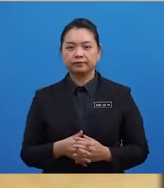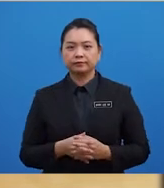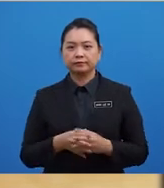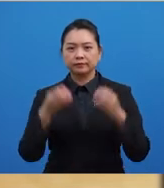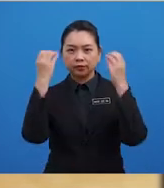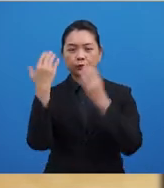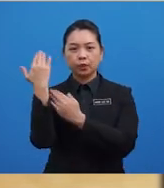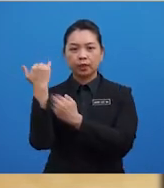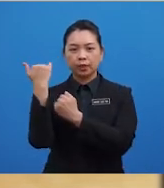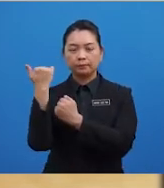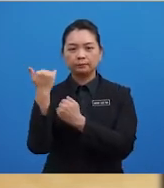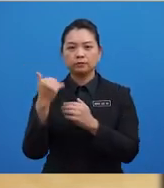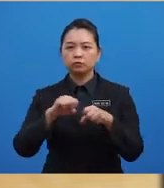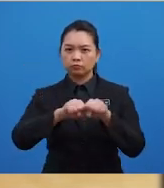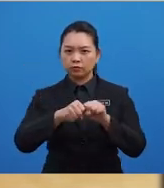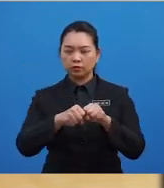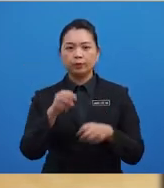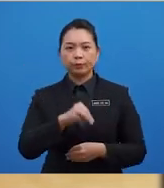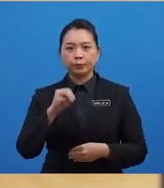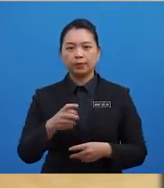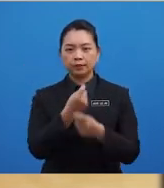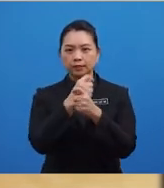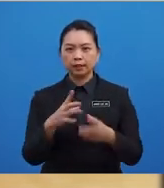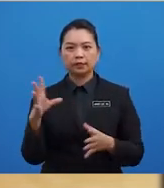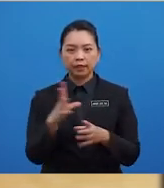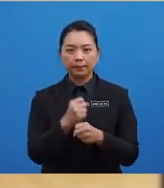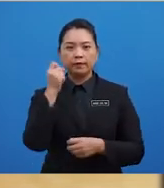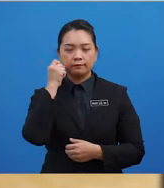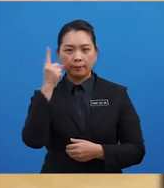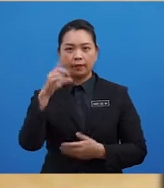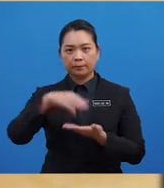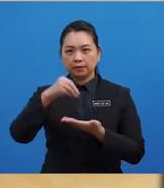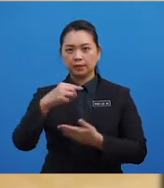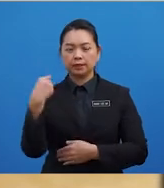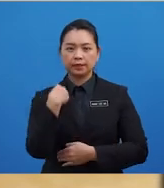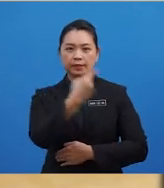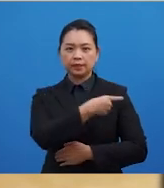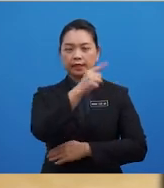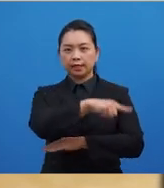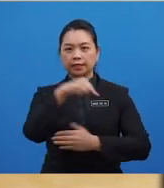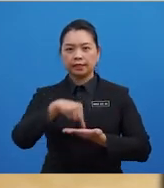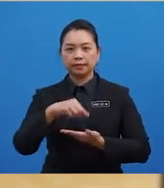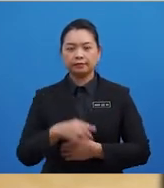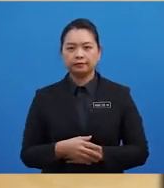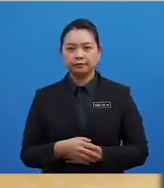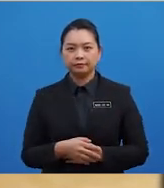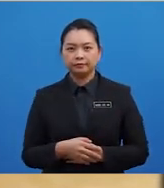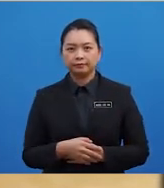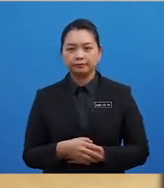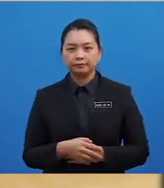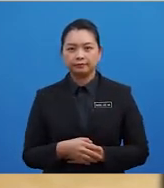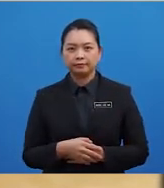Cikgu berharap agar murid-murid telah dapat memahami pembelajaran kita pada hari ini.